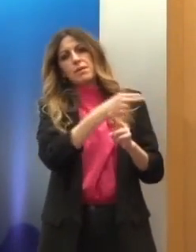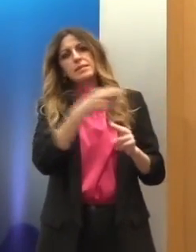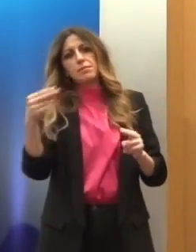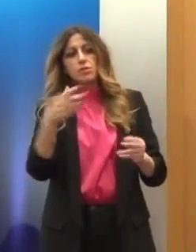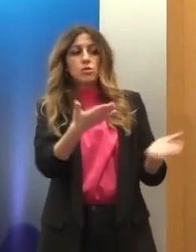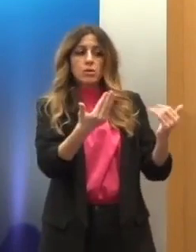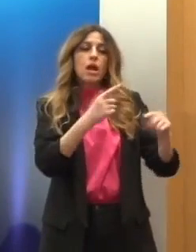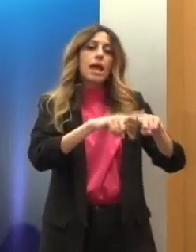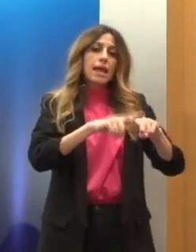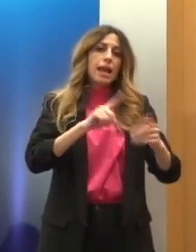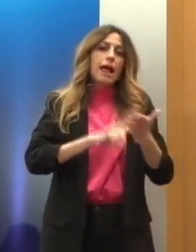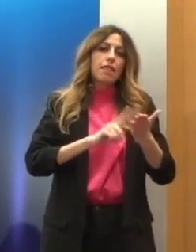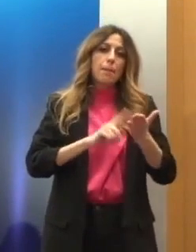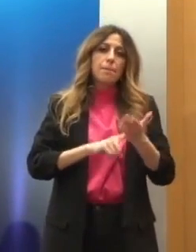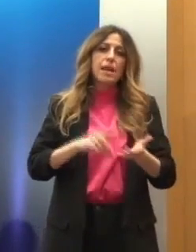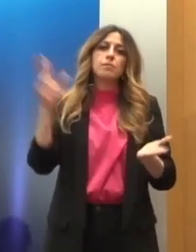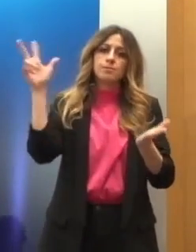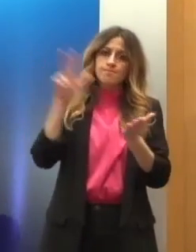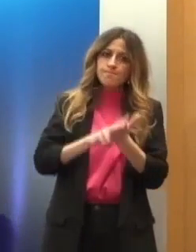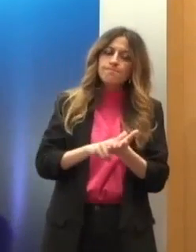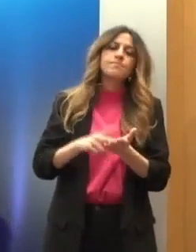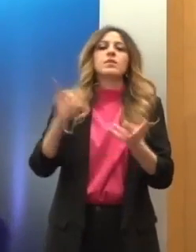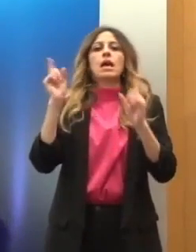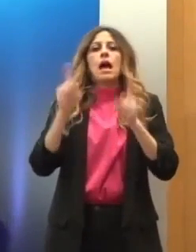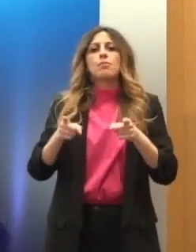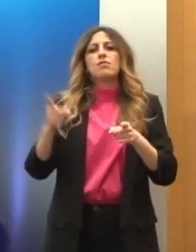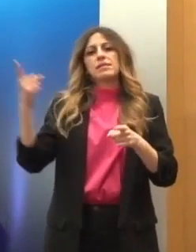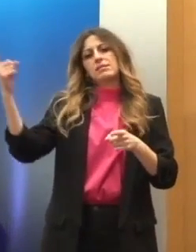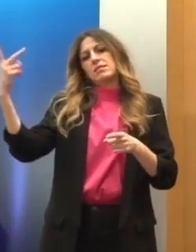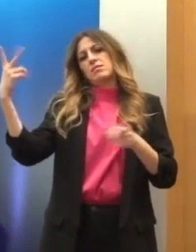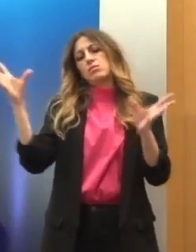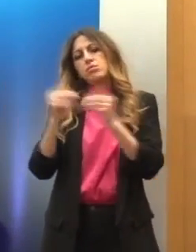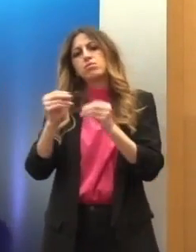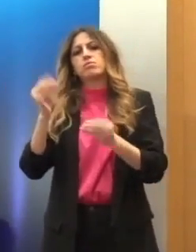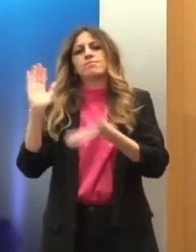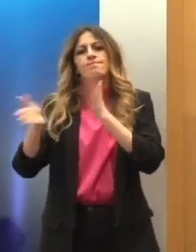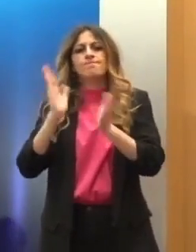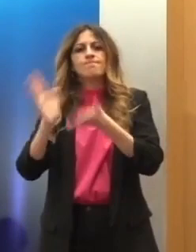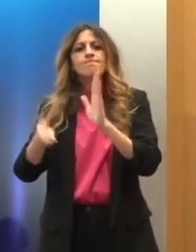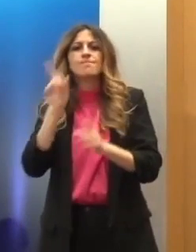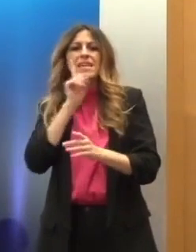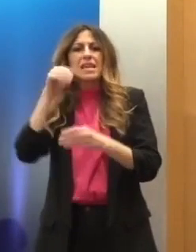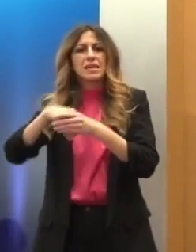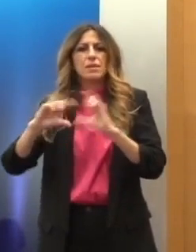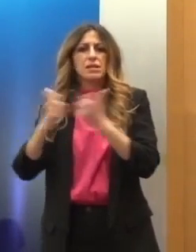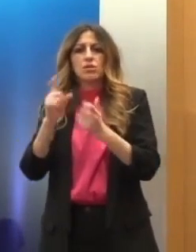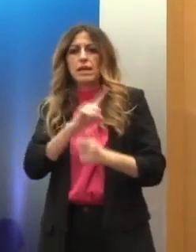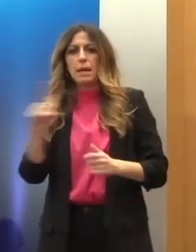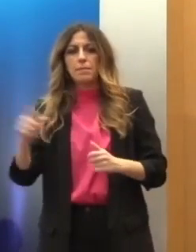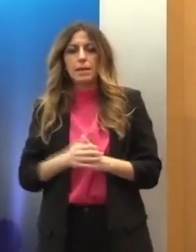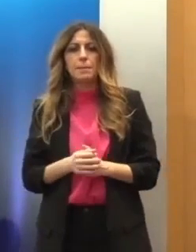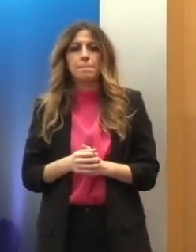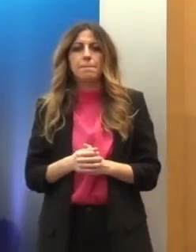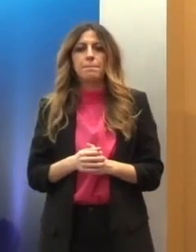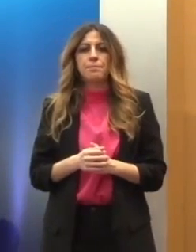Ευρώπης για την πρόληψη και καταστολή της βίας κατά των γυναικών και της ενδοοικογενειακής βίας. Θα ήθελα να σημειώσω ότι μετά την προεργασία που